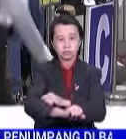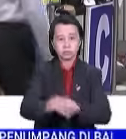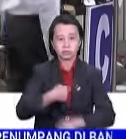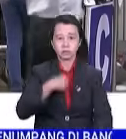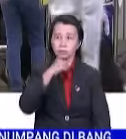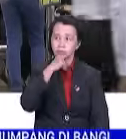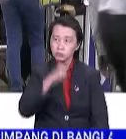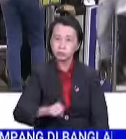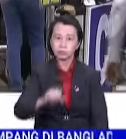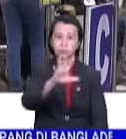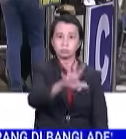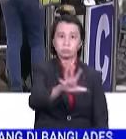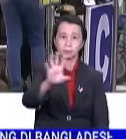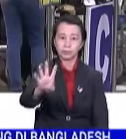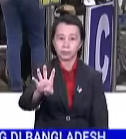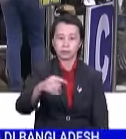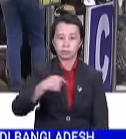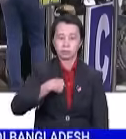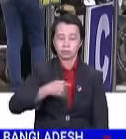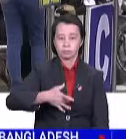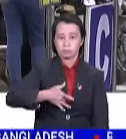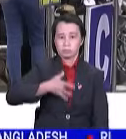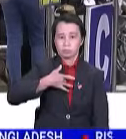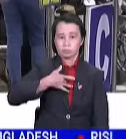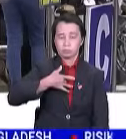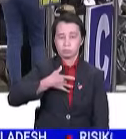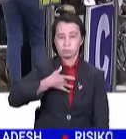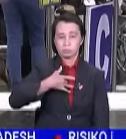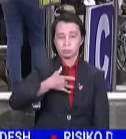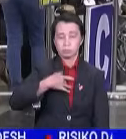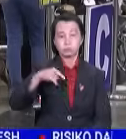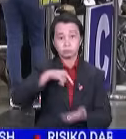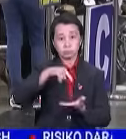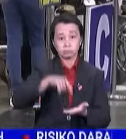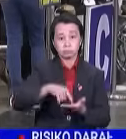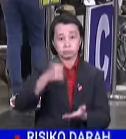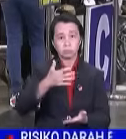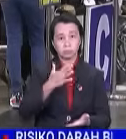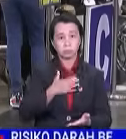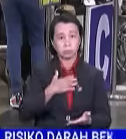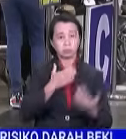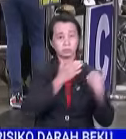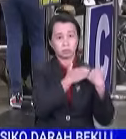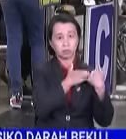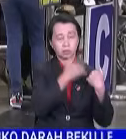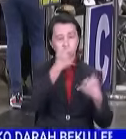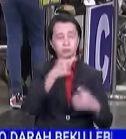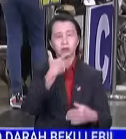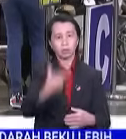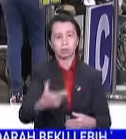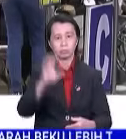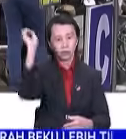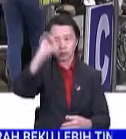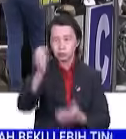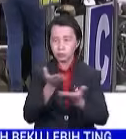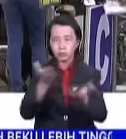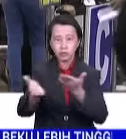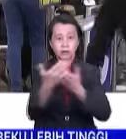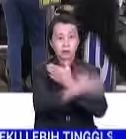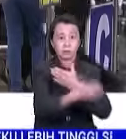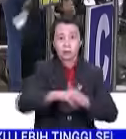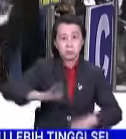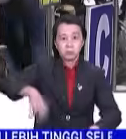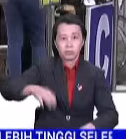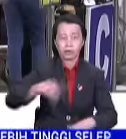Danau moyang 54 nih saya search term ini ada volume panas air selama ini tak pernah lagi berhemat untuk Negara